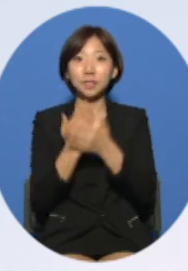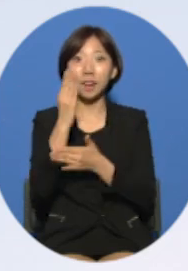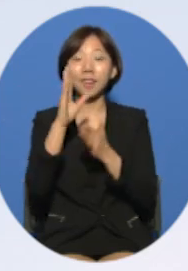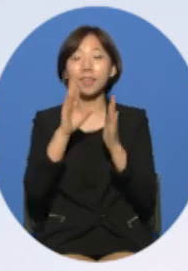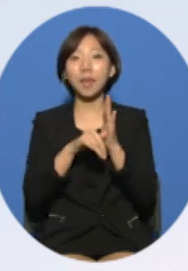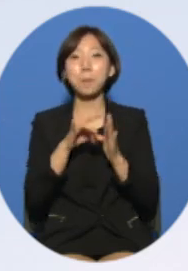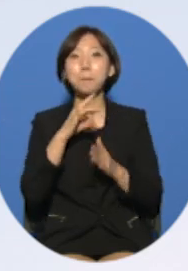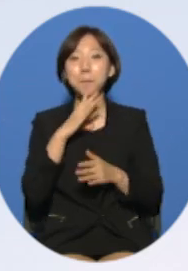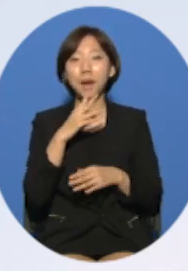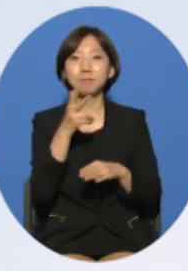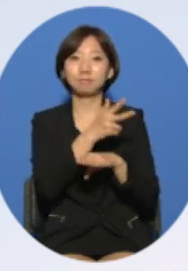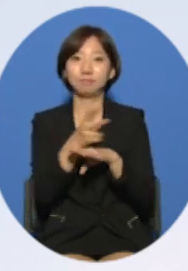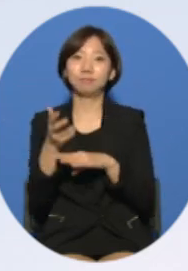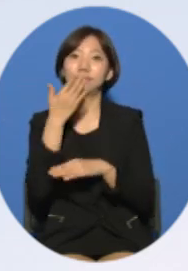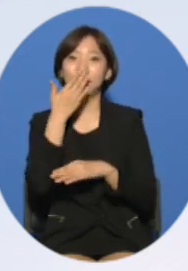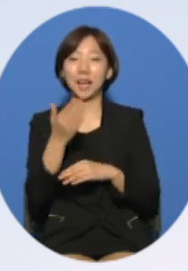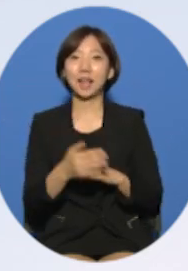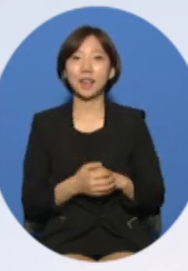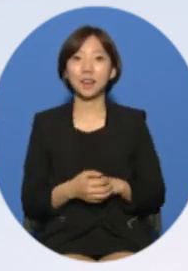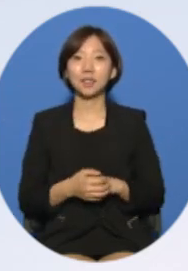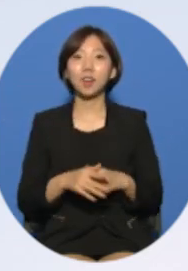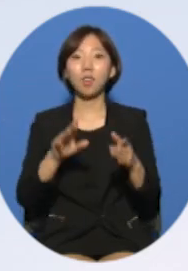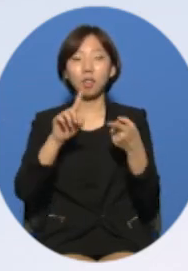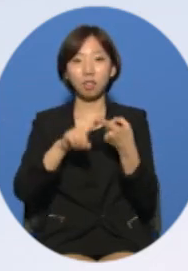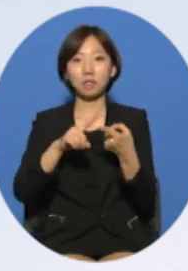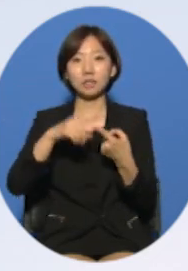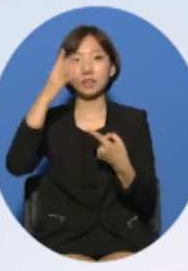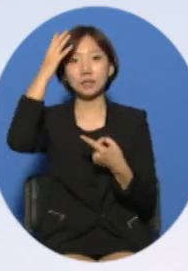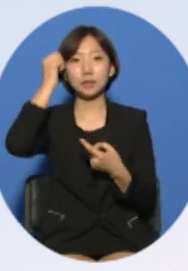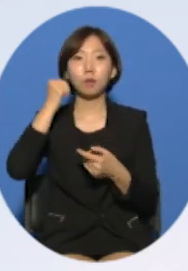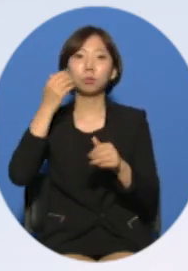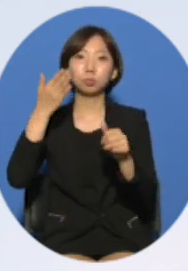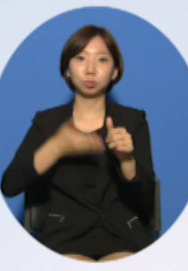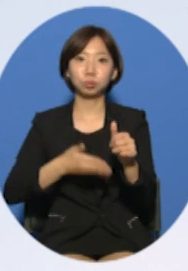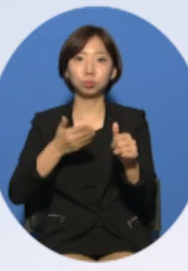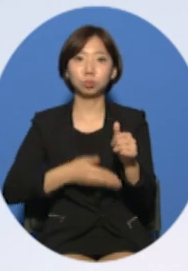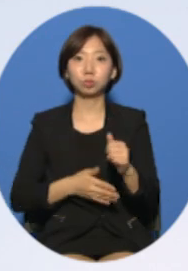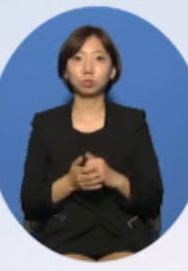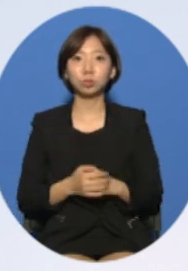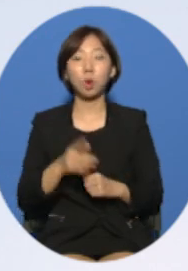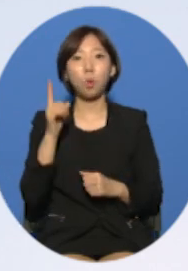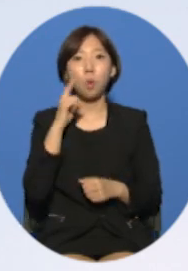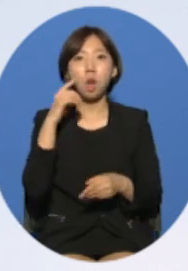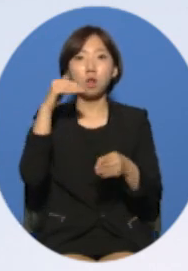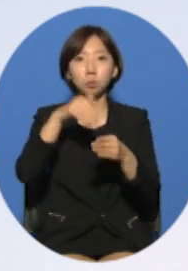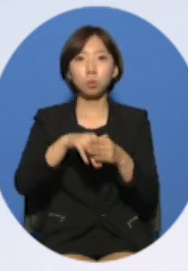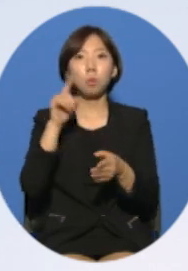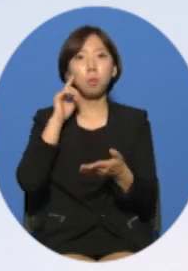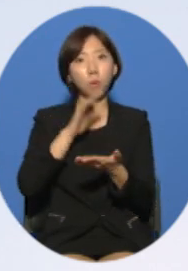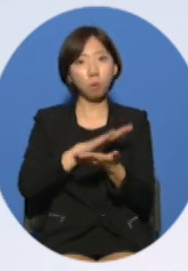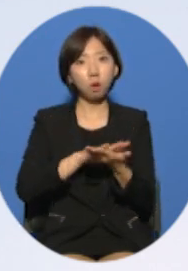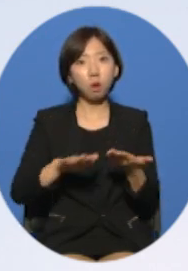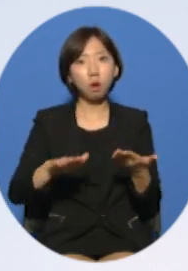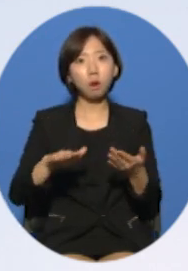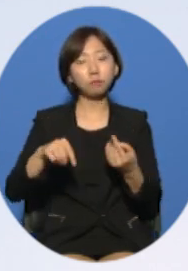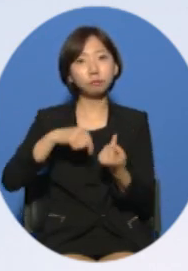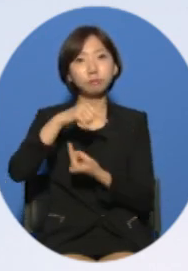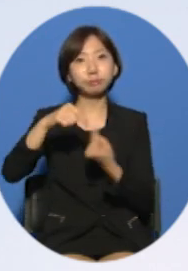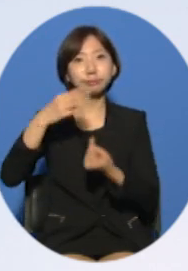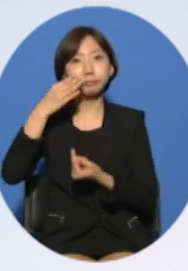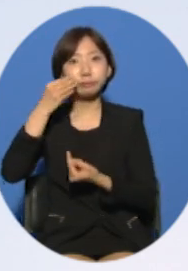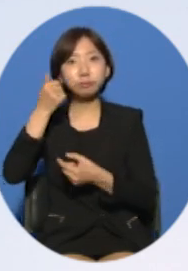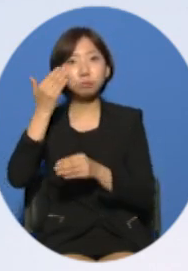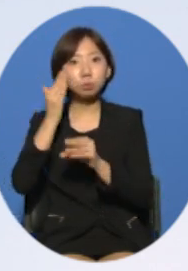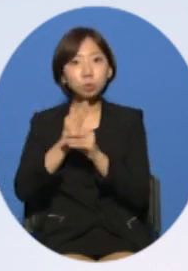투표 참관인들은 꼭 유념해 주시기 바랍니다. 예. 그 이유는 투표가 자연스럽게 평화롭게 이루어지고 있는데 예. 거기서